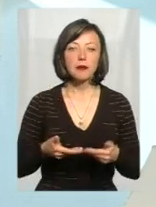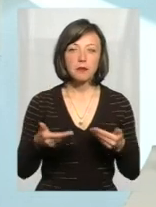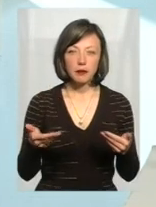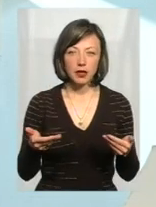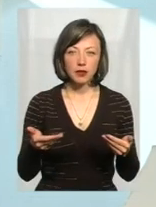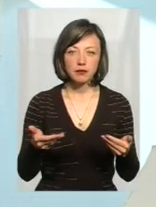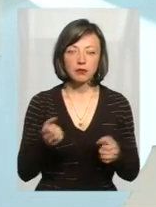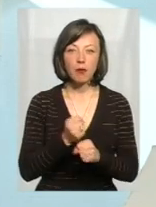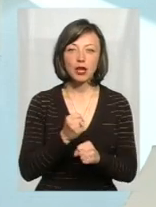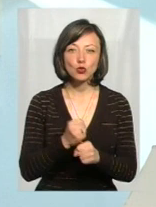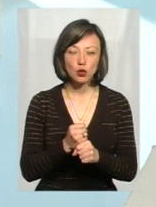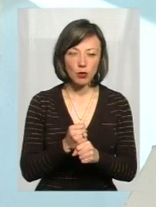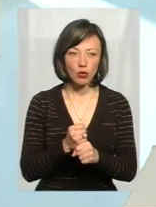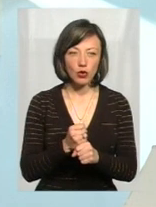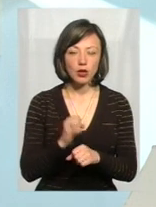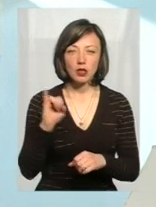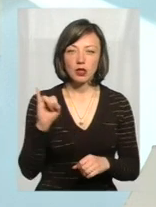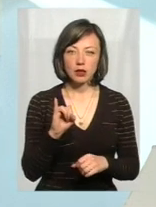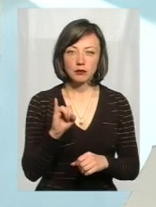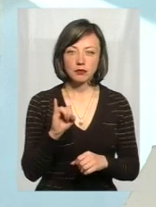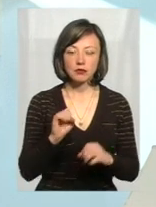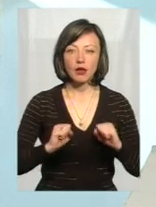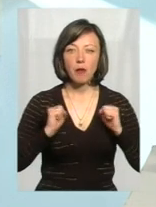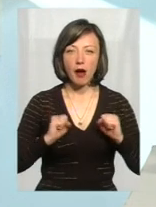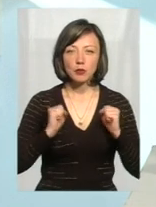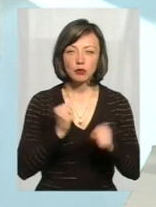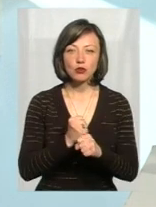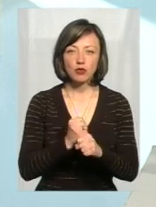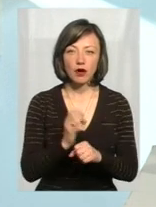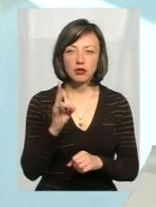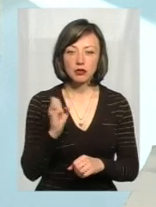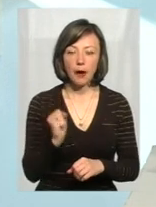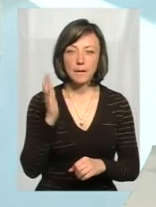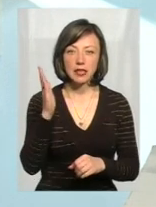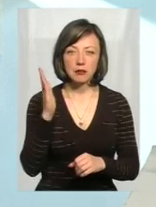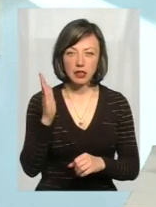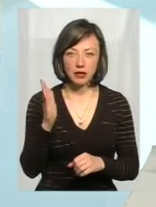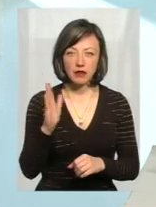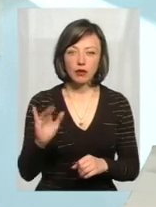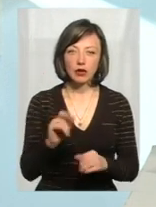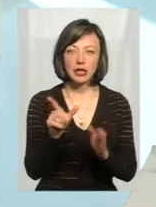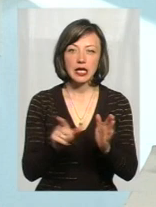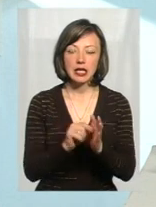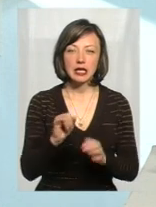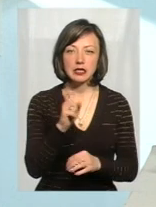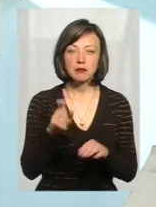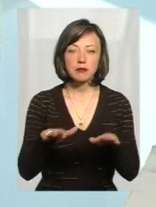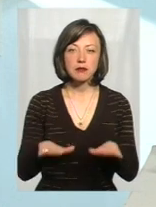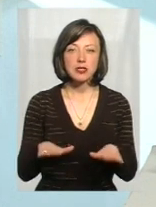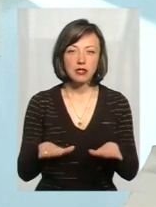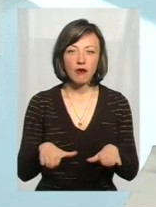Насамперед, ми працюємо і намагаємось працювати на перспективу із